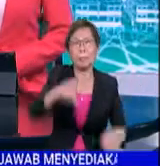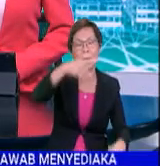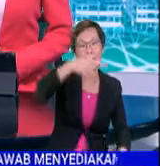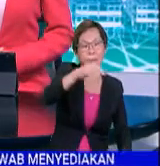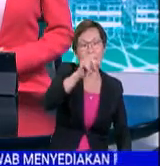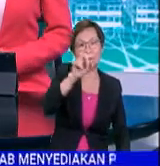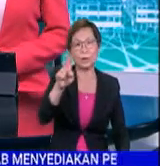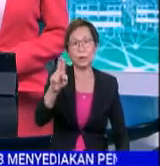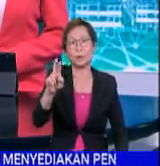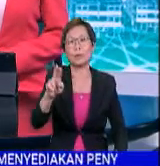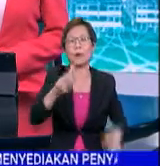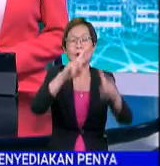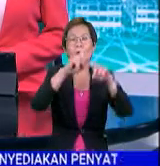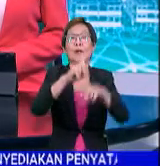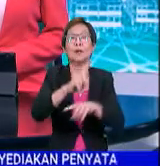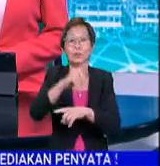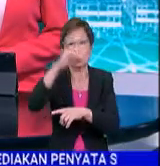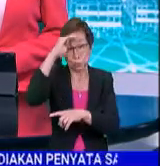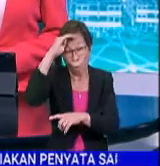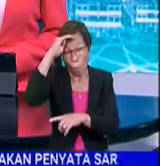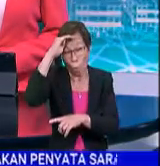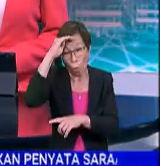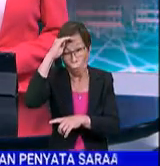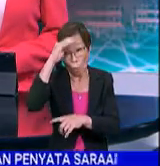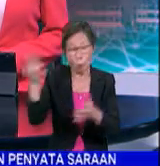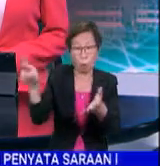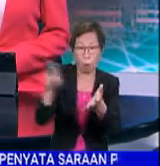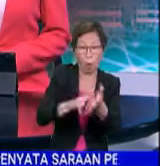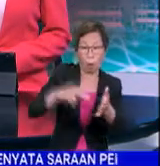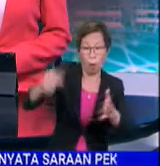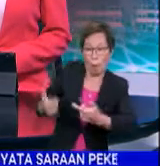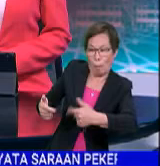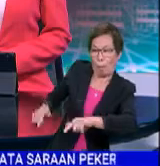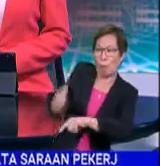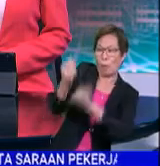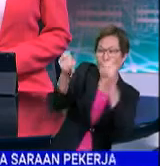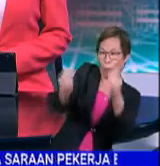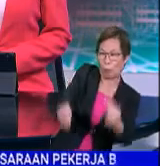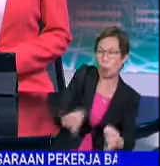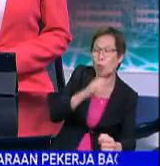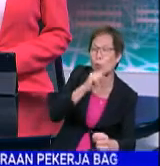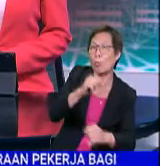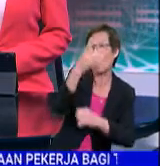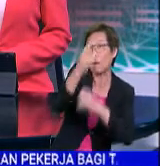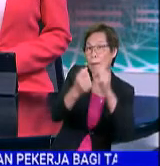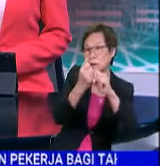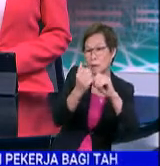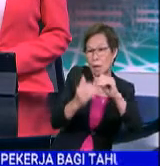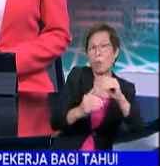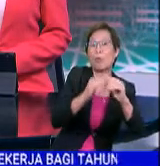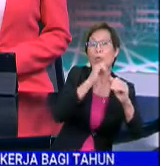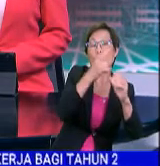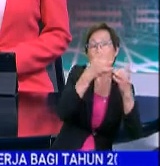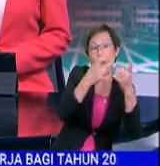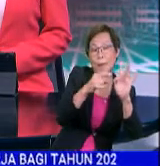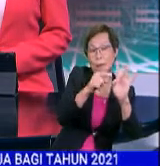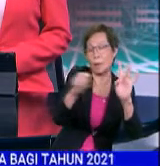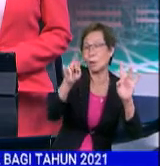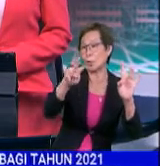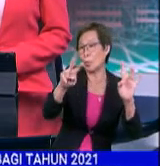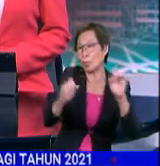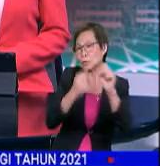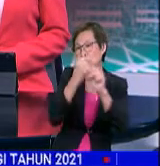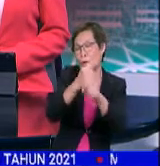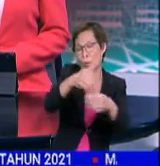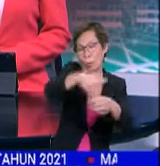PRU Dewan Negeri Johor ke-15 bakal mencipta sejarah apabila membenarkan individu berusia 18 hingga 20 tahun menjadi pengundi.